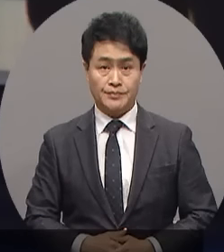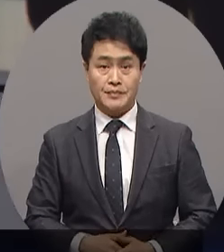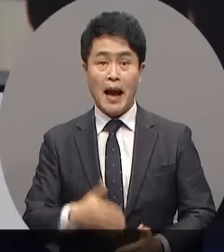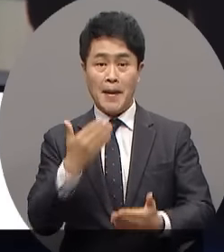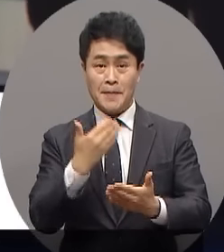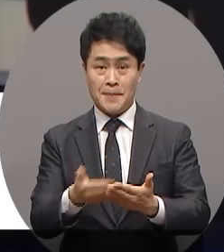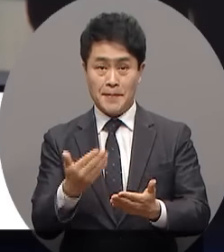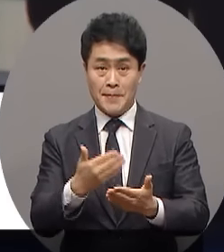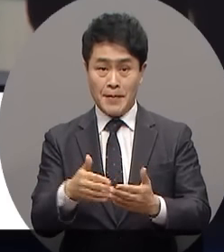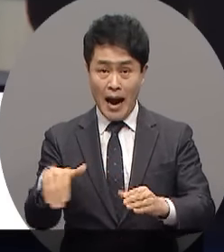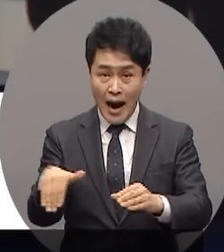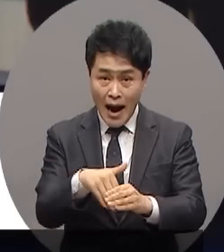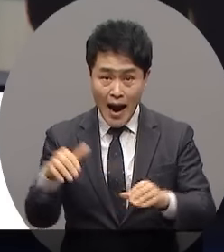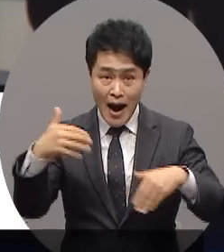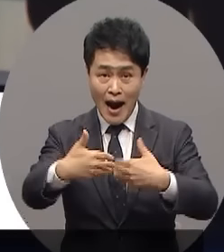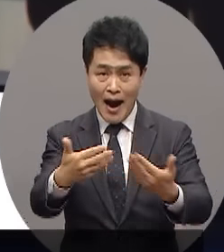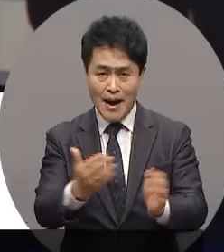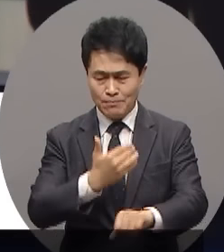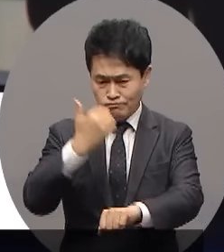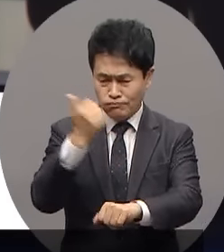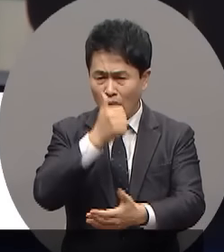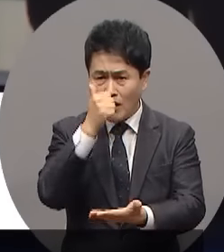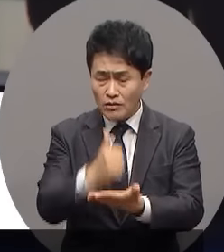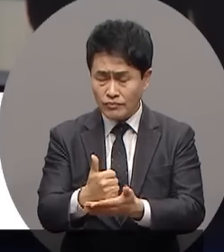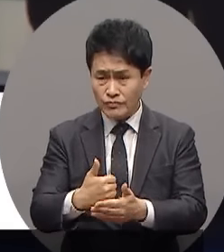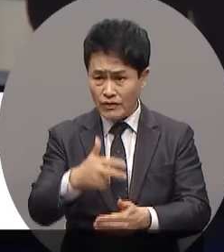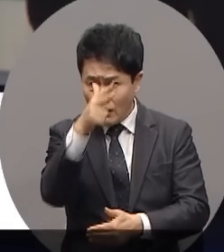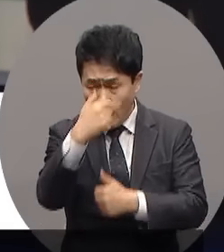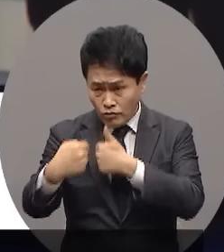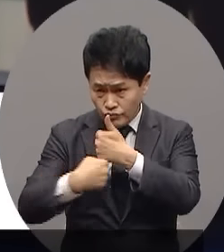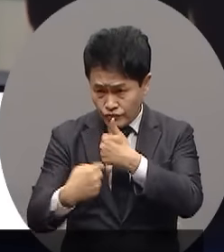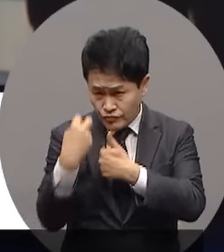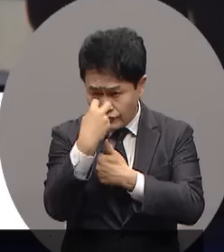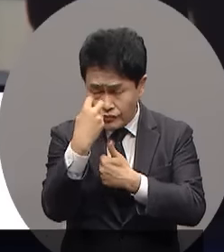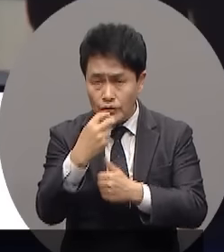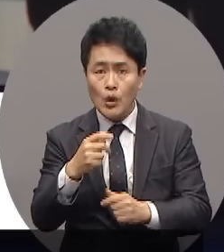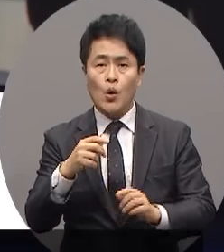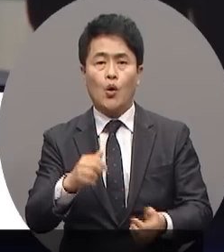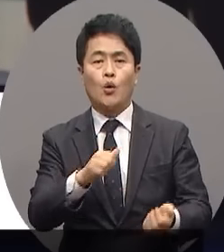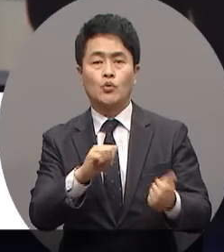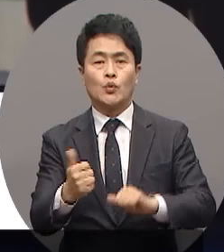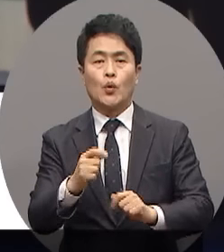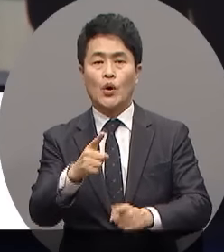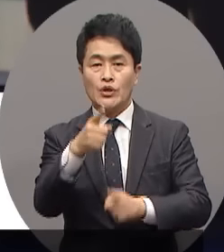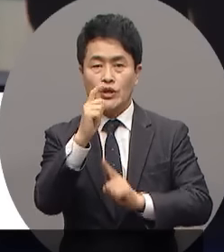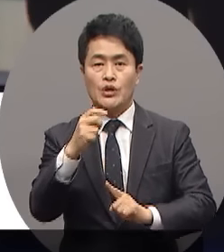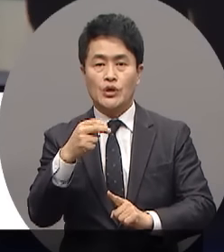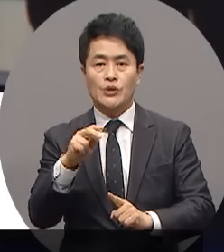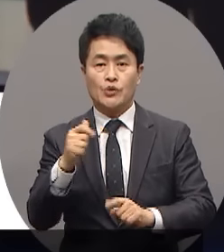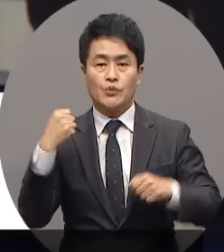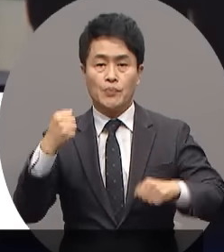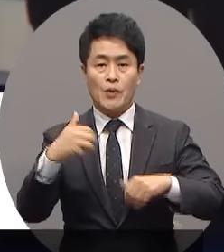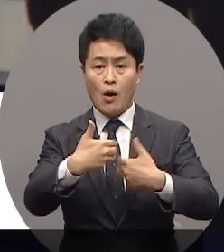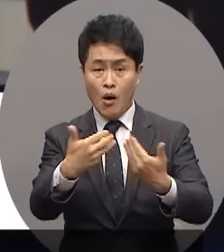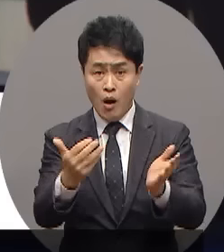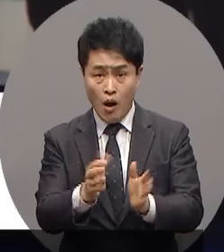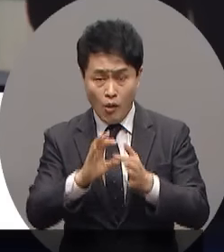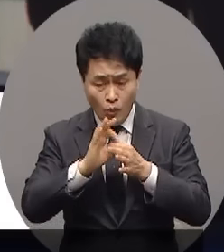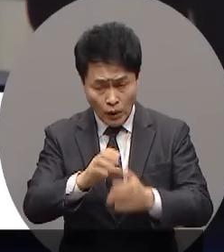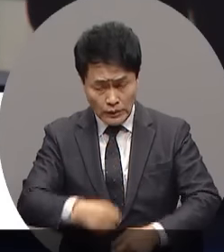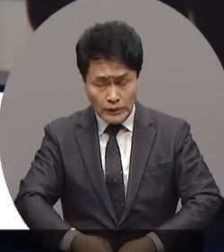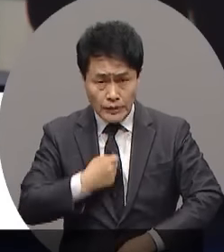문화 예술인들이 마약 투약 혐의로 수사를 받다가 숨진고 이선균 배우 사건과 관련해 진상 규명을